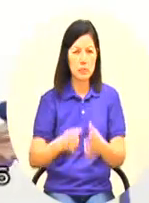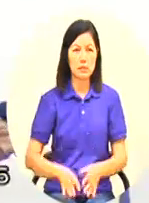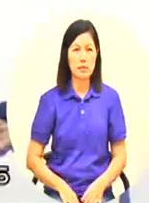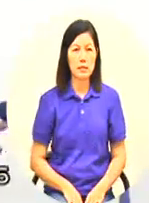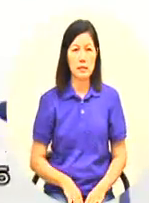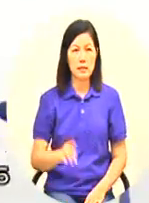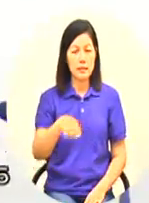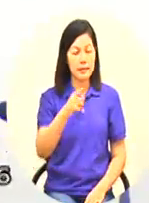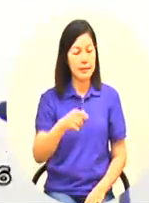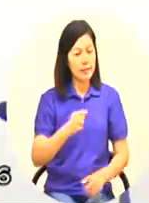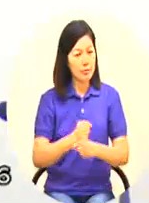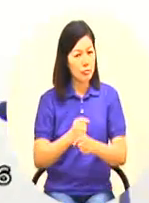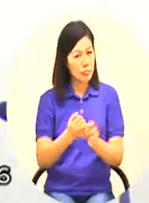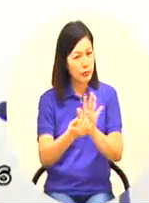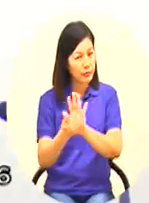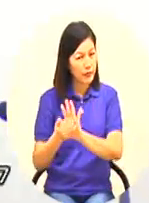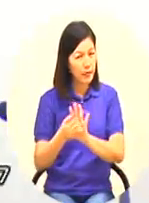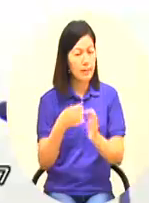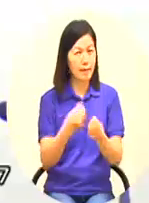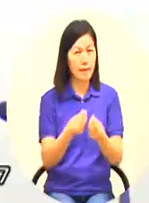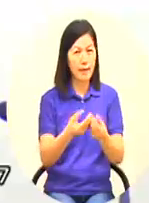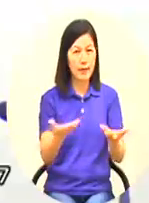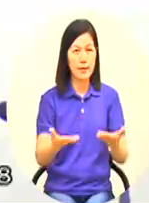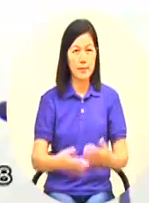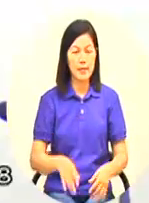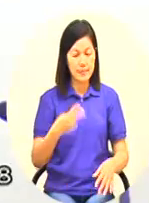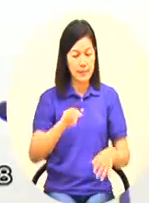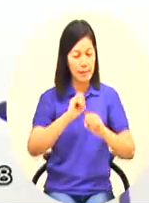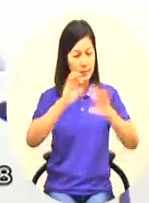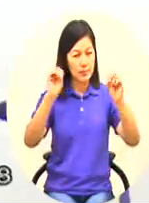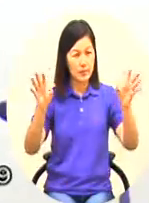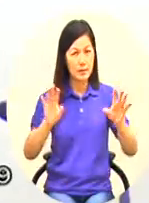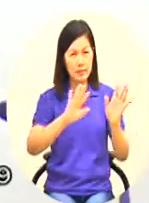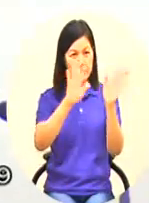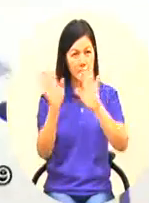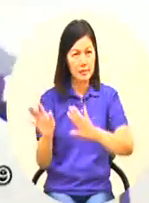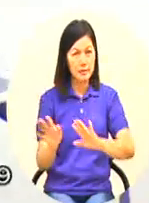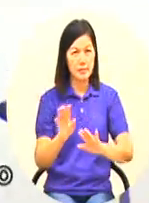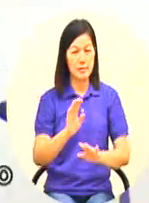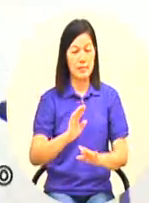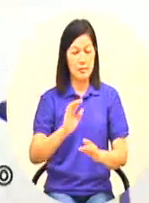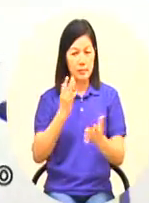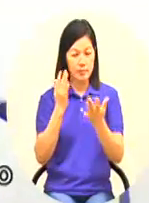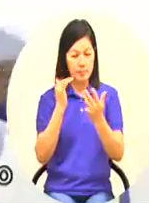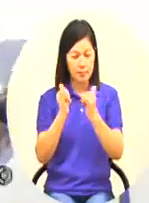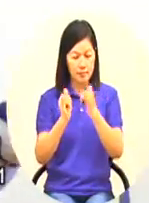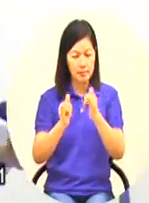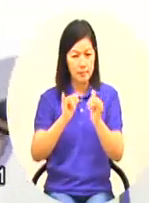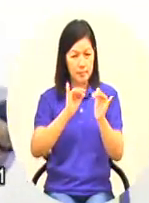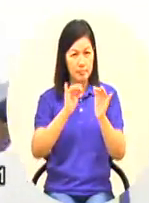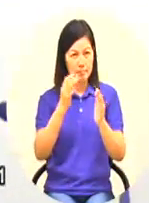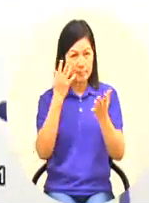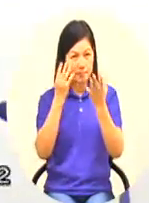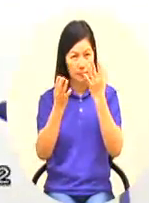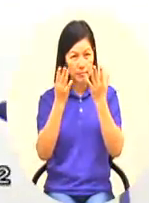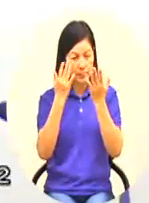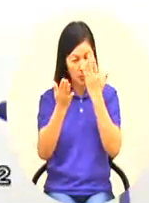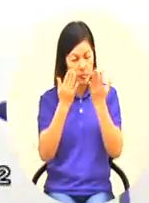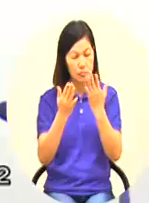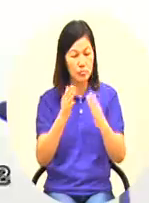么样去做这样的一个防范，跟去推广这个，让我们民众比较清楚要怎么样去防范这个环境卫